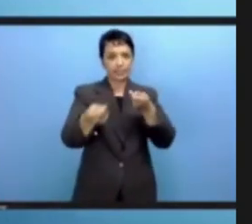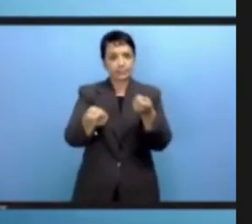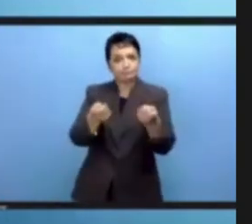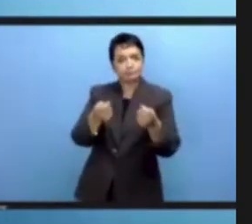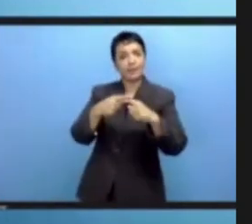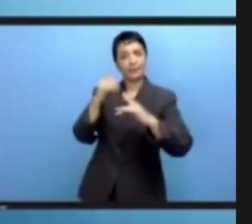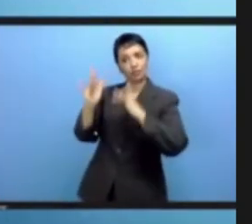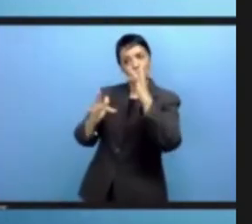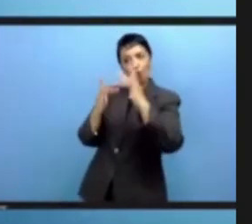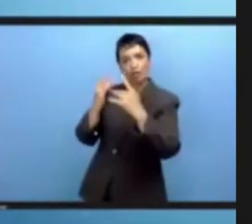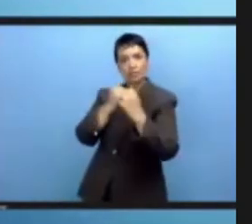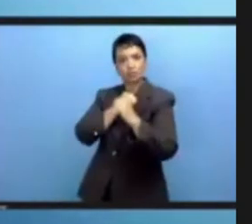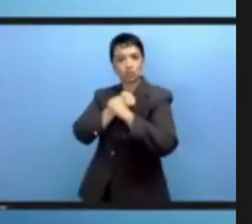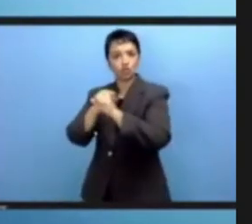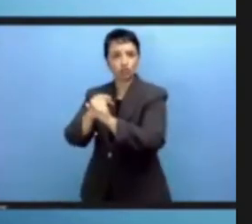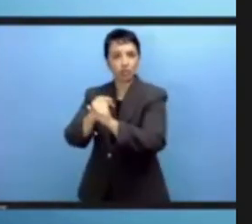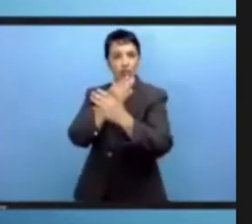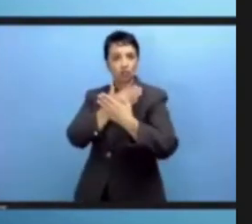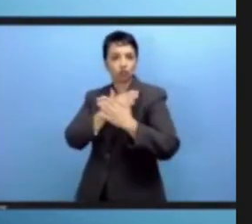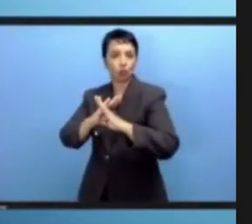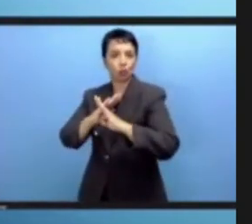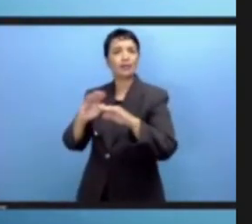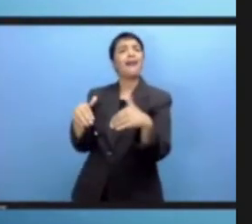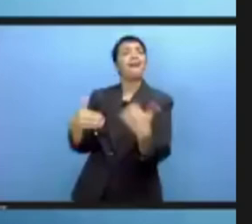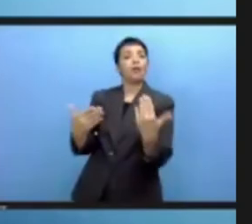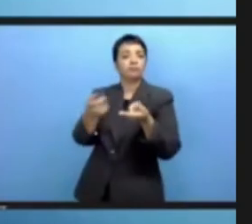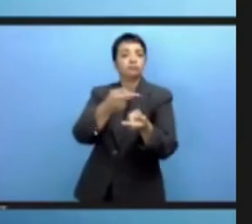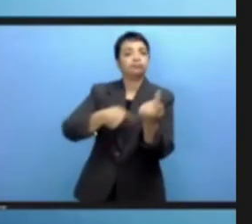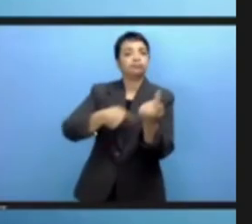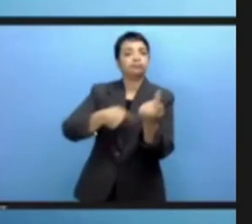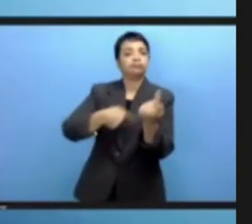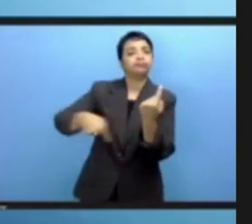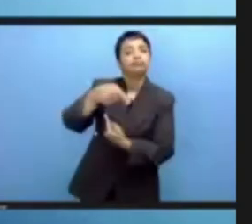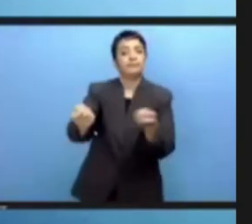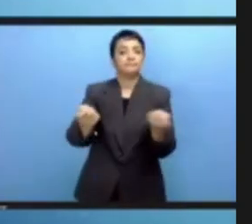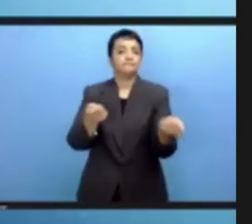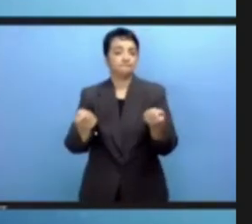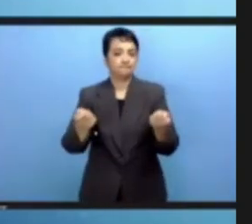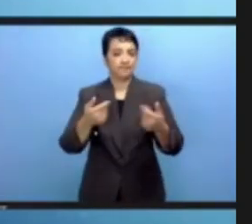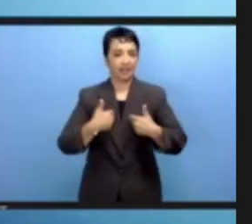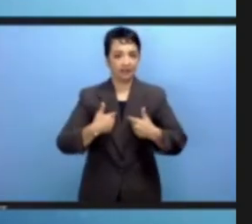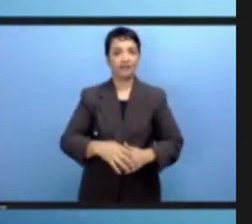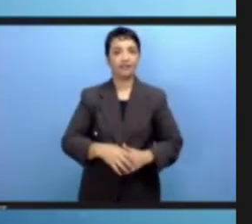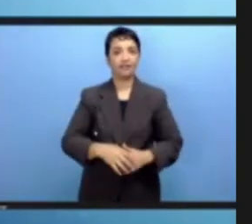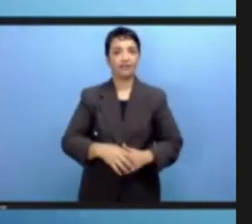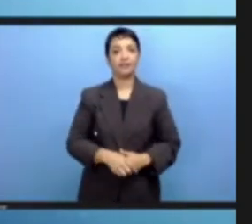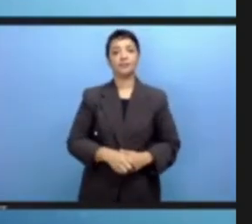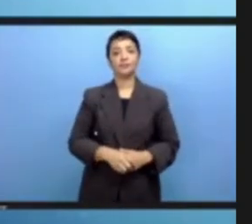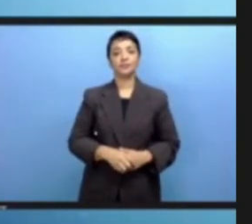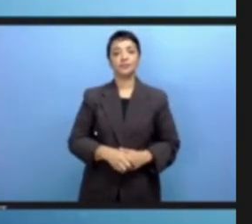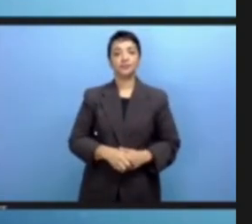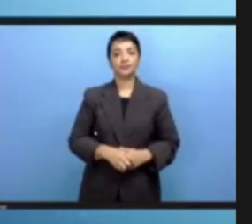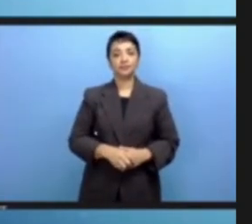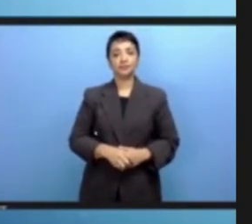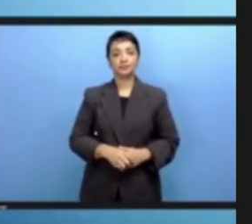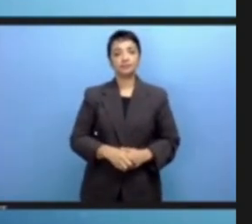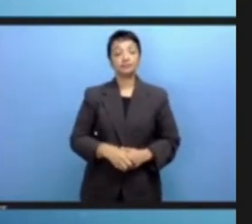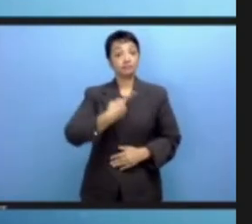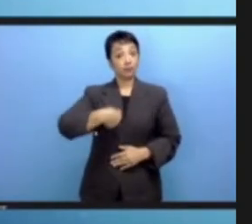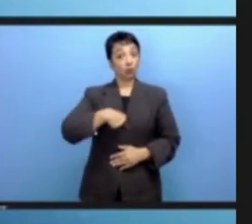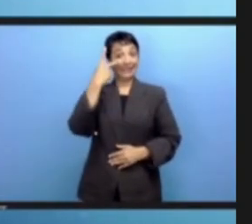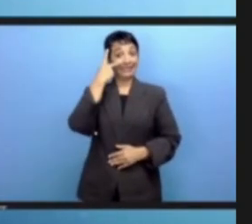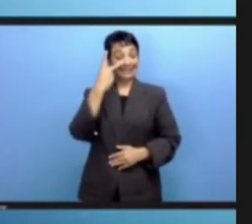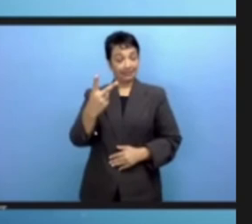les données, la cybersécurité, et j'en passe. Pour combattre les inégalités en matière